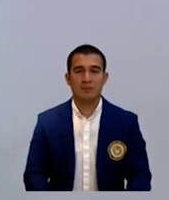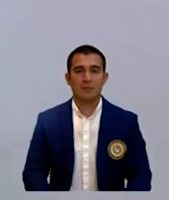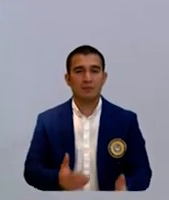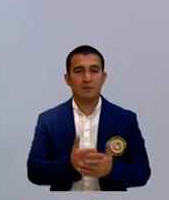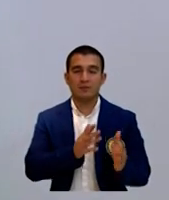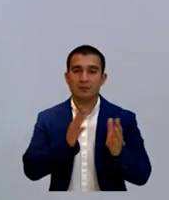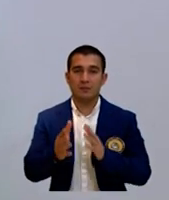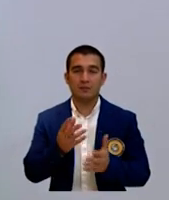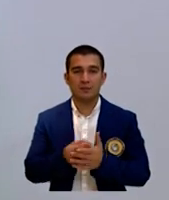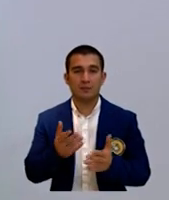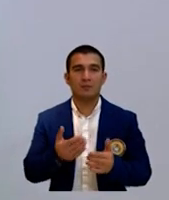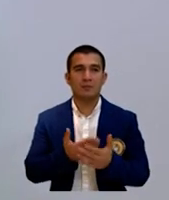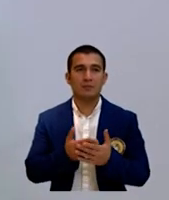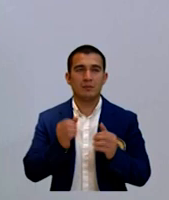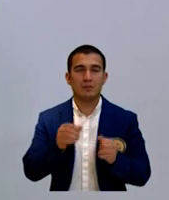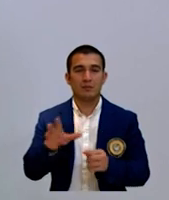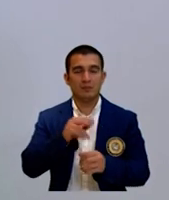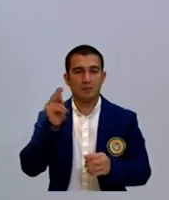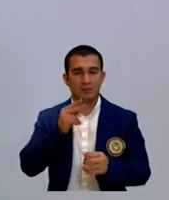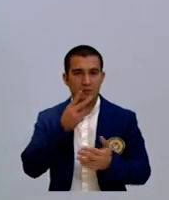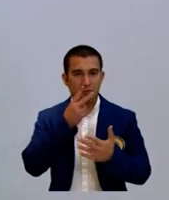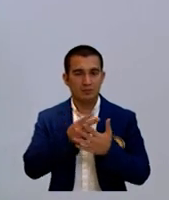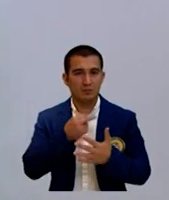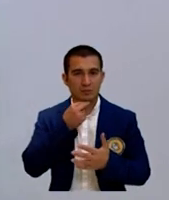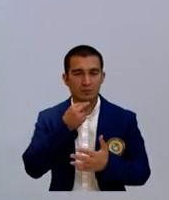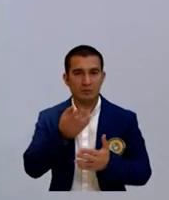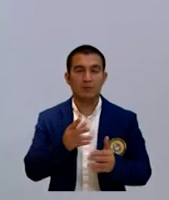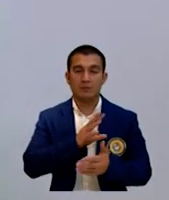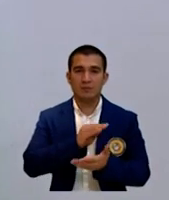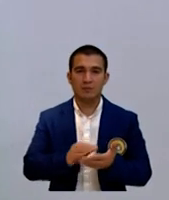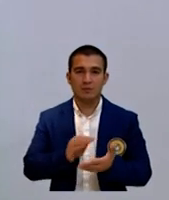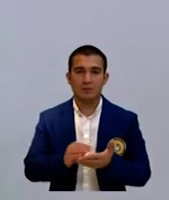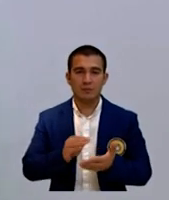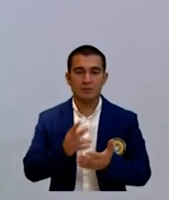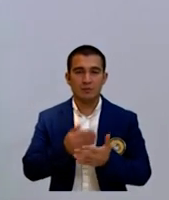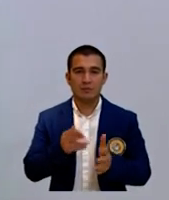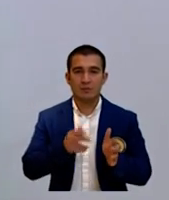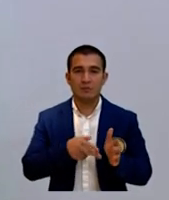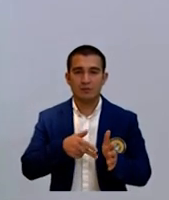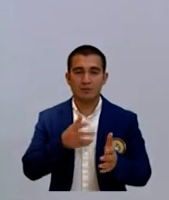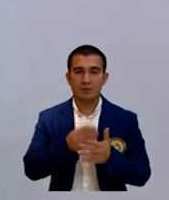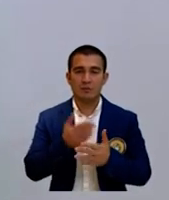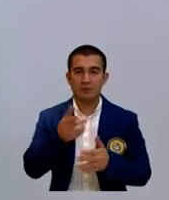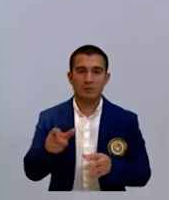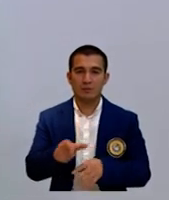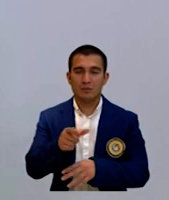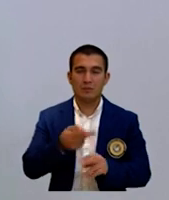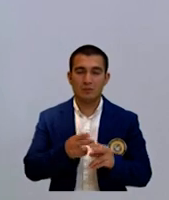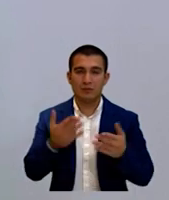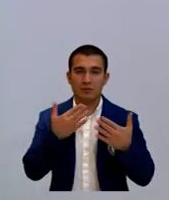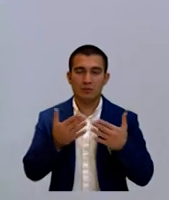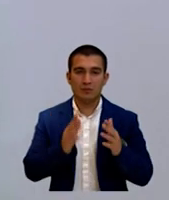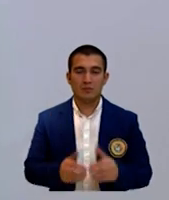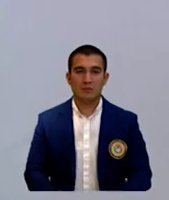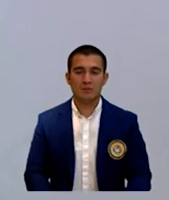Endi bevosita darsligimizga e'tiborimizni qaratamiz va temir yo'l haqidagi matn mazmuni bilan tanishamiz.